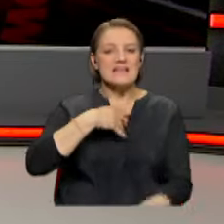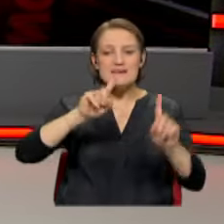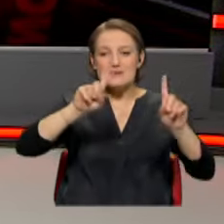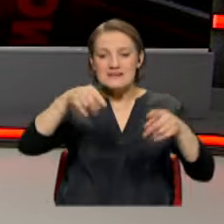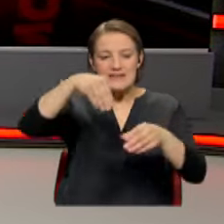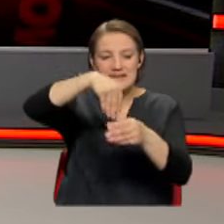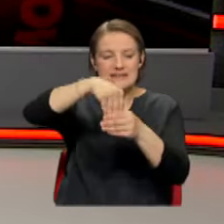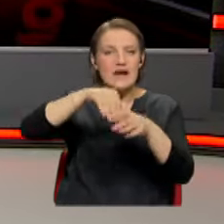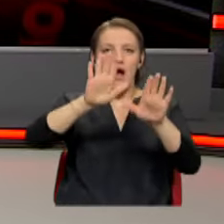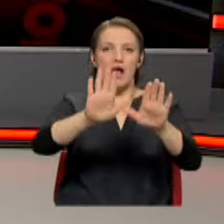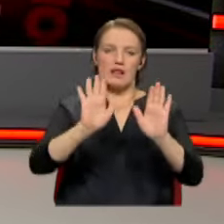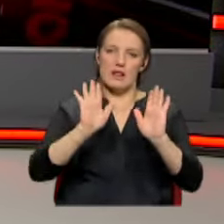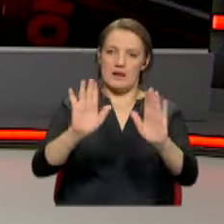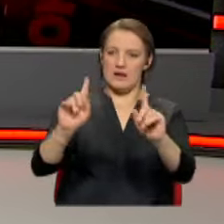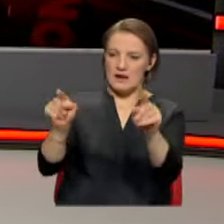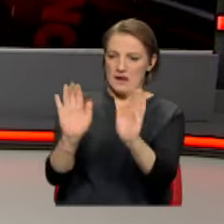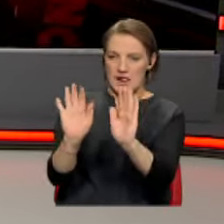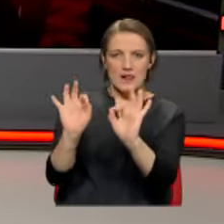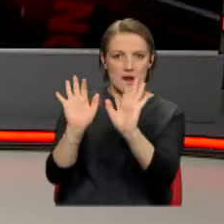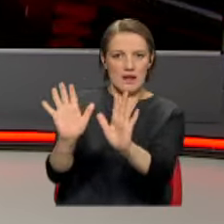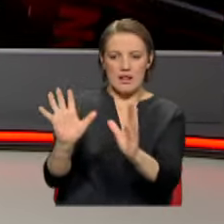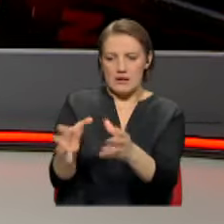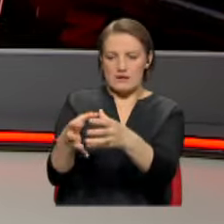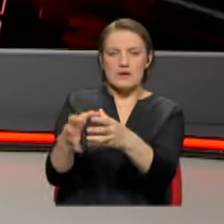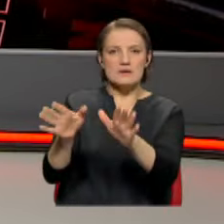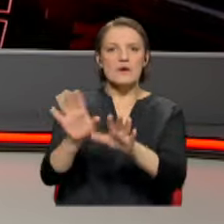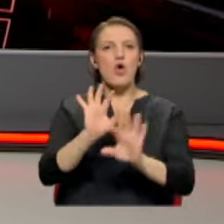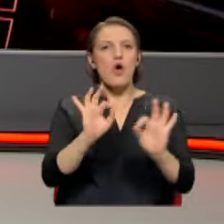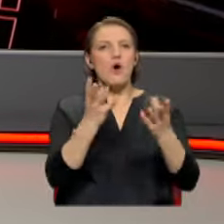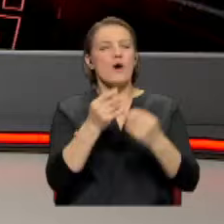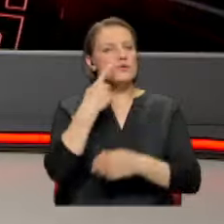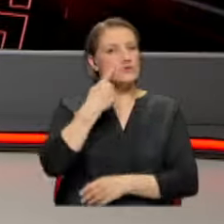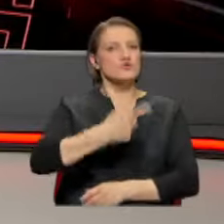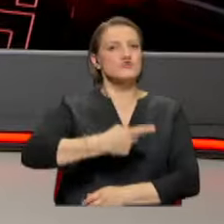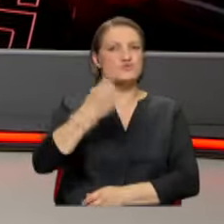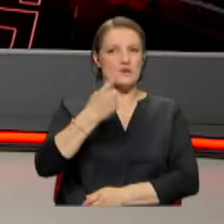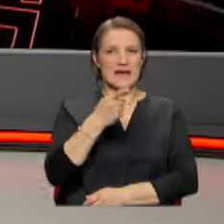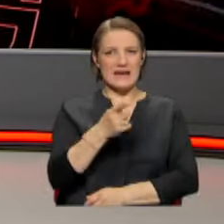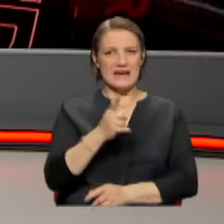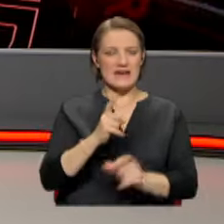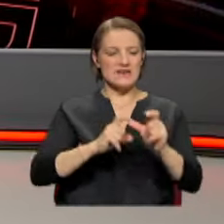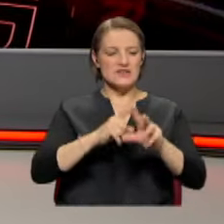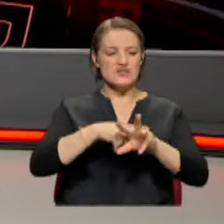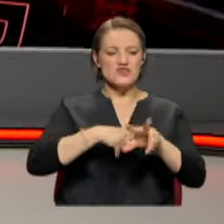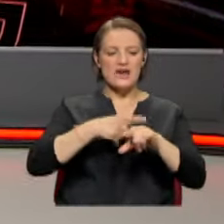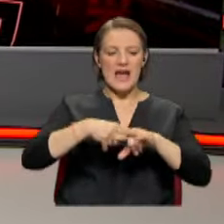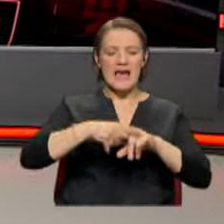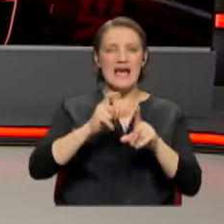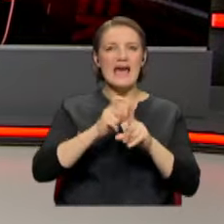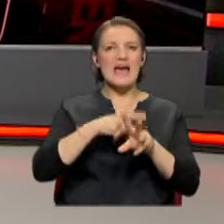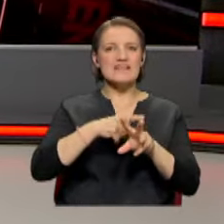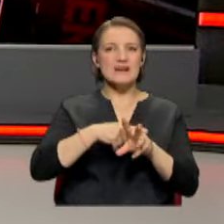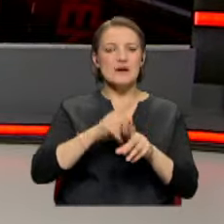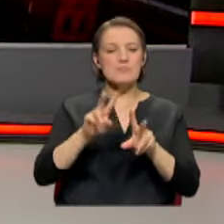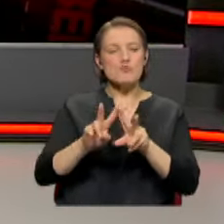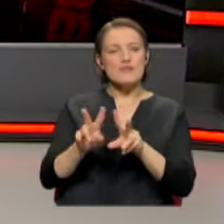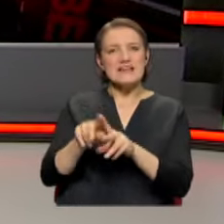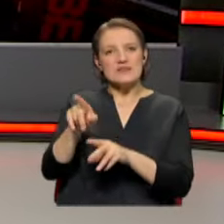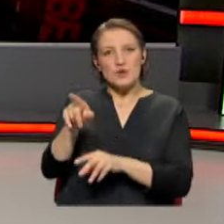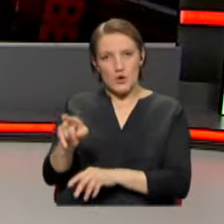içinde kalabilirler ve öyle olacak Çünkü Cumhuriyet Şeyh edebali'den montes